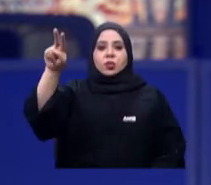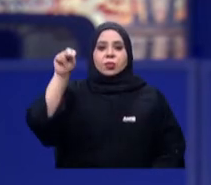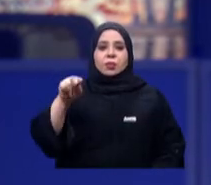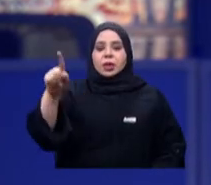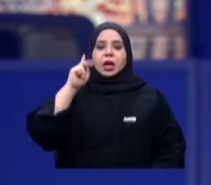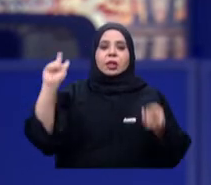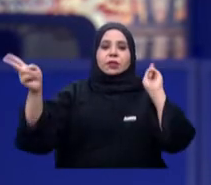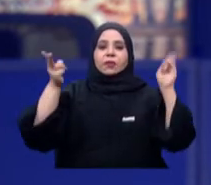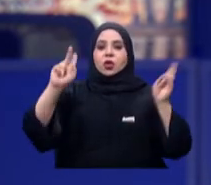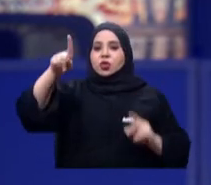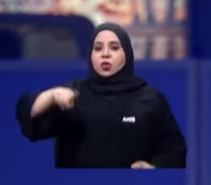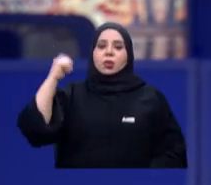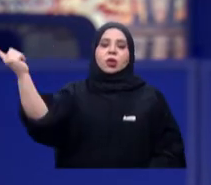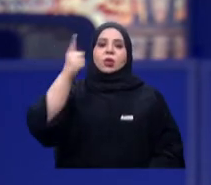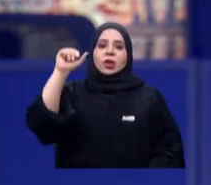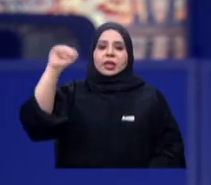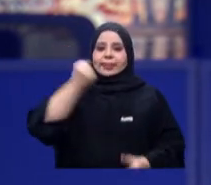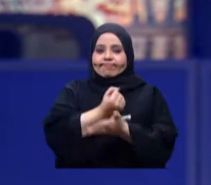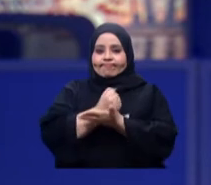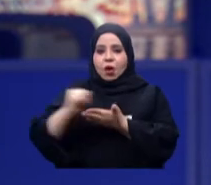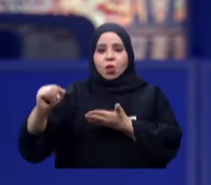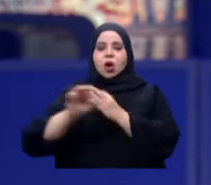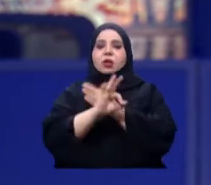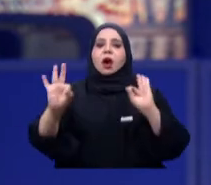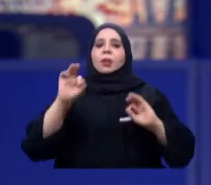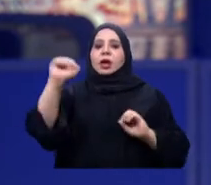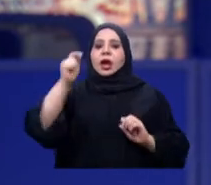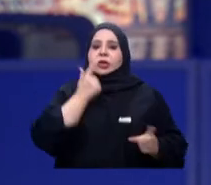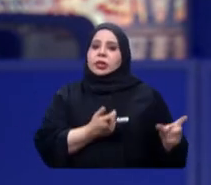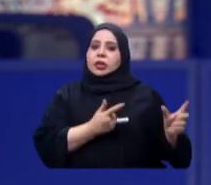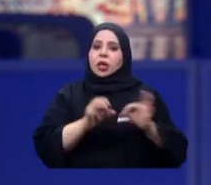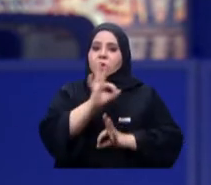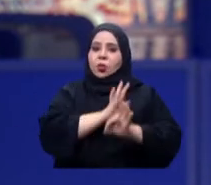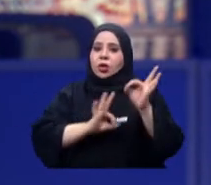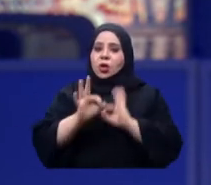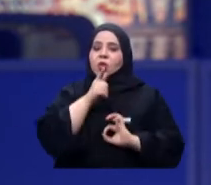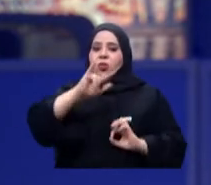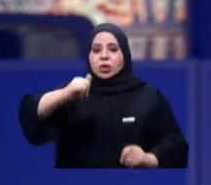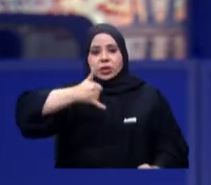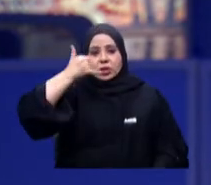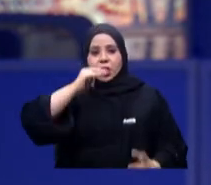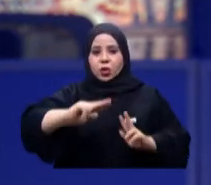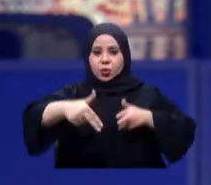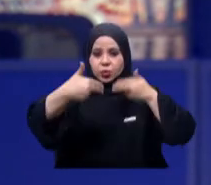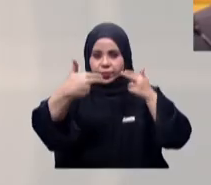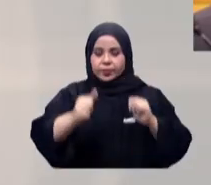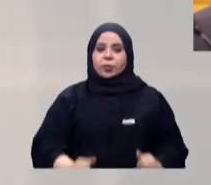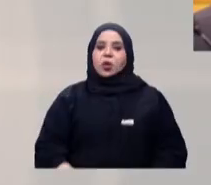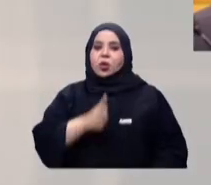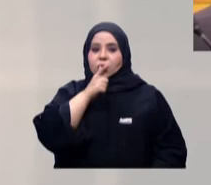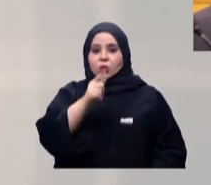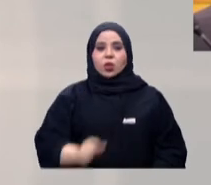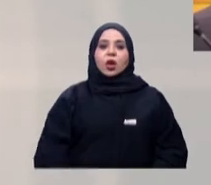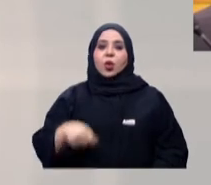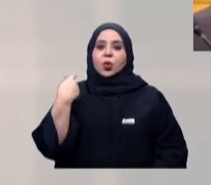المتحدة للاحتفال باليوم الدولي للإزالة الكاملة للأسلحة النووية، وذلك عبر الاتصال المرئي. وقد